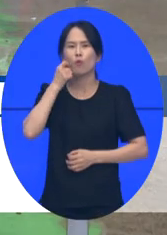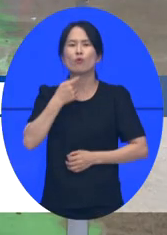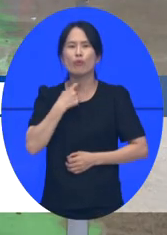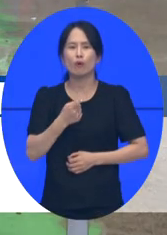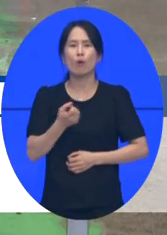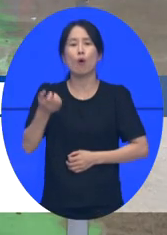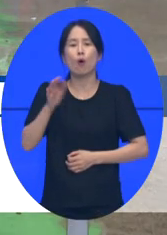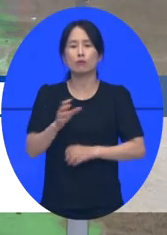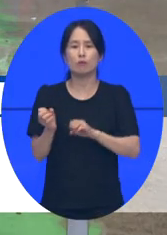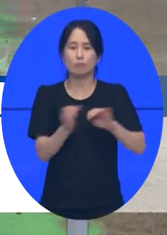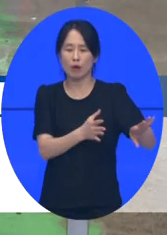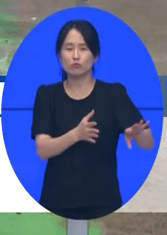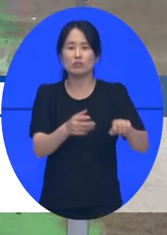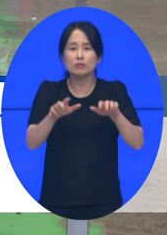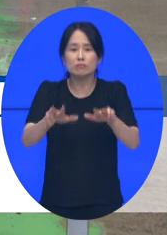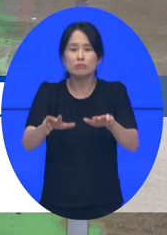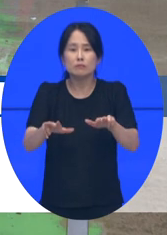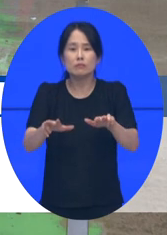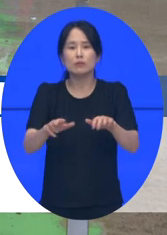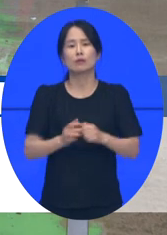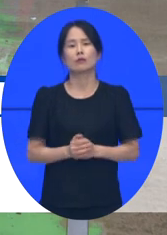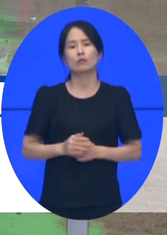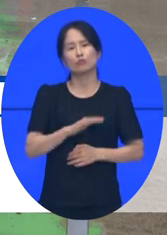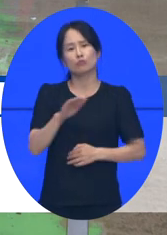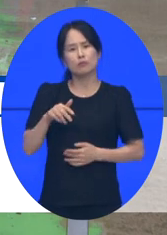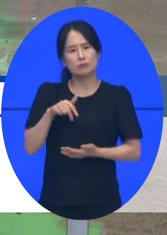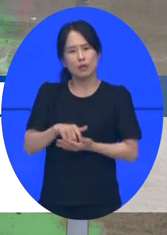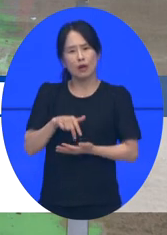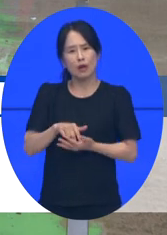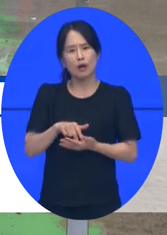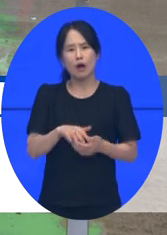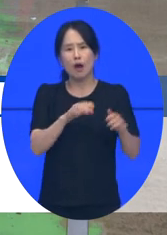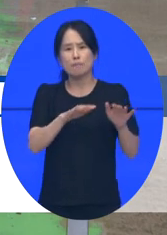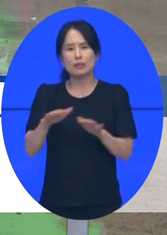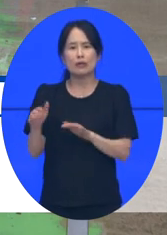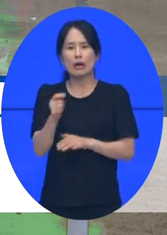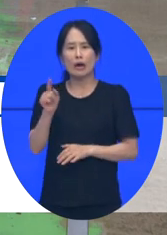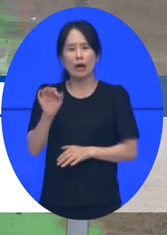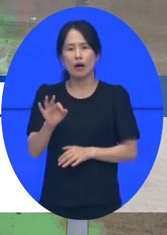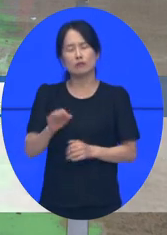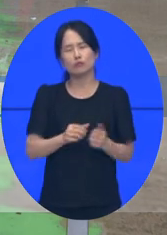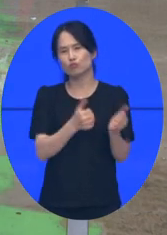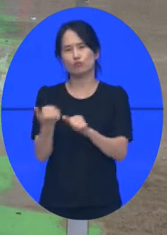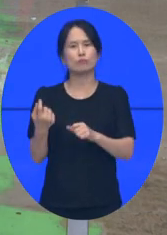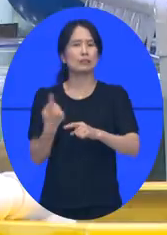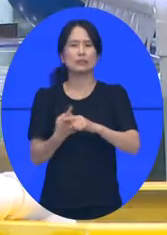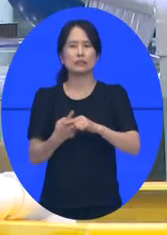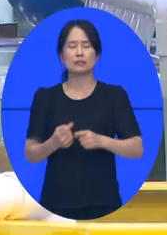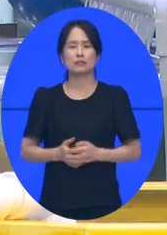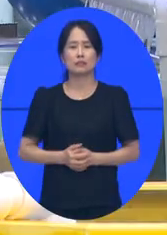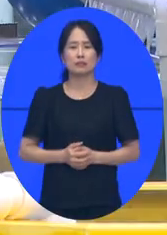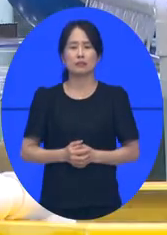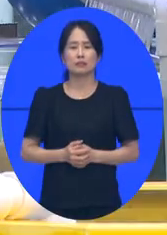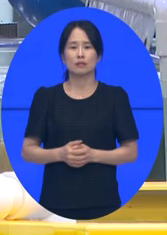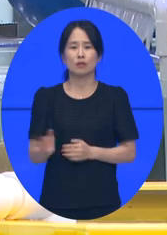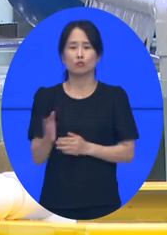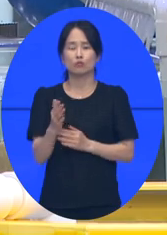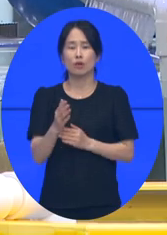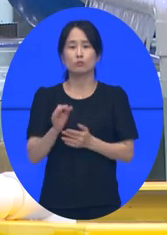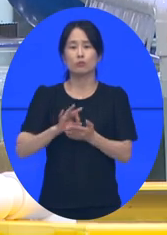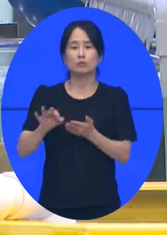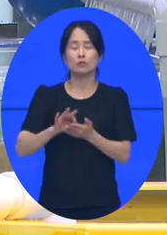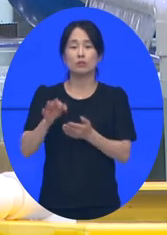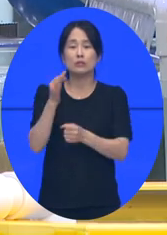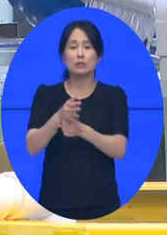힘든데 방류까지 지금 한다고 하면 저희는 요 바닷가 항은 완전히 죽음이라고 봐야 돼요. 수산물 소비